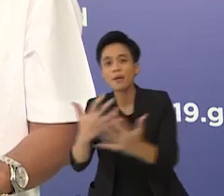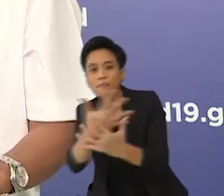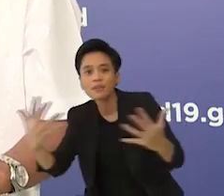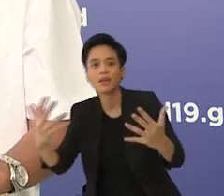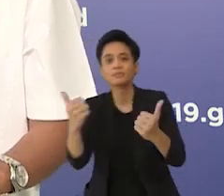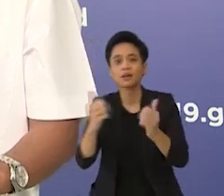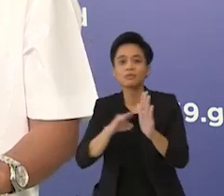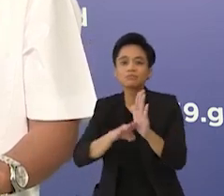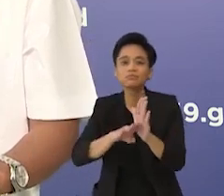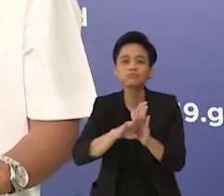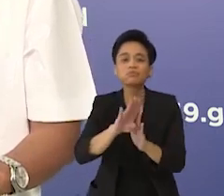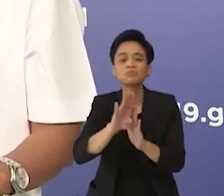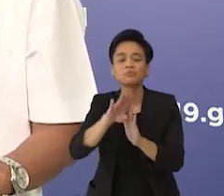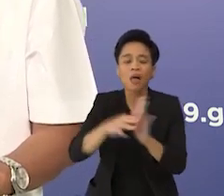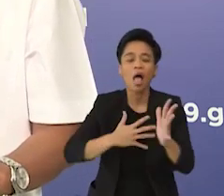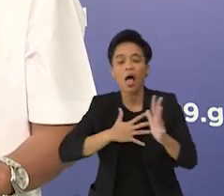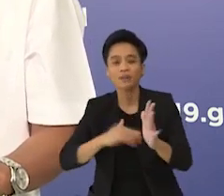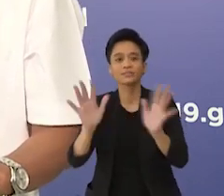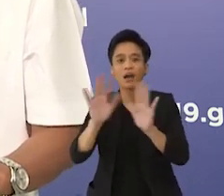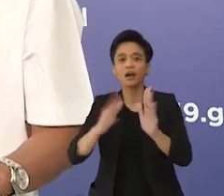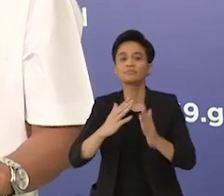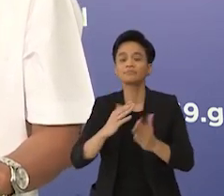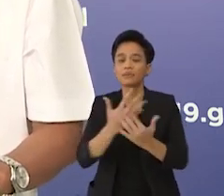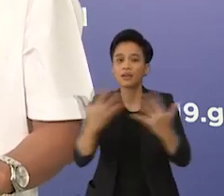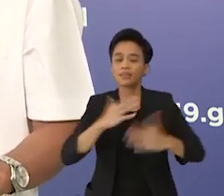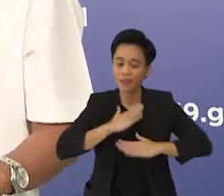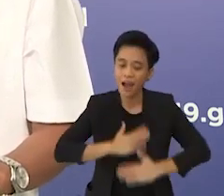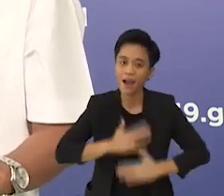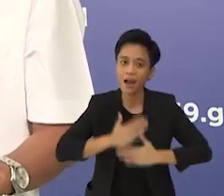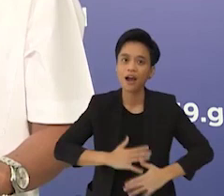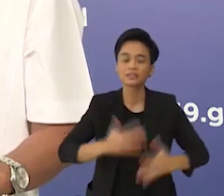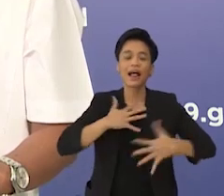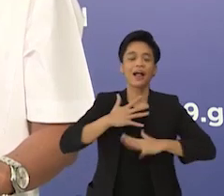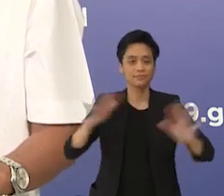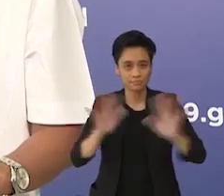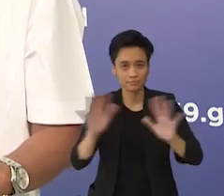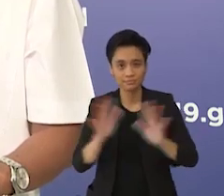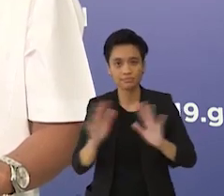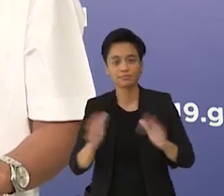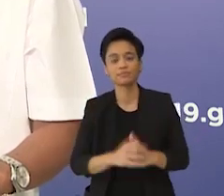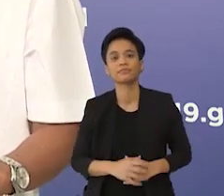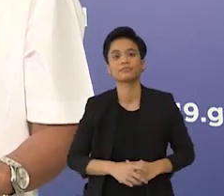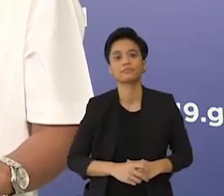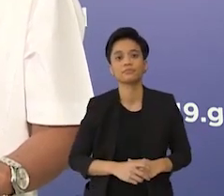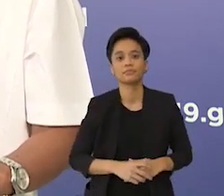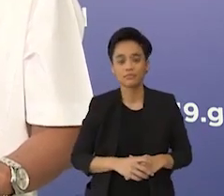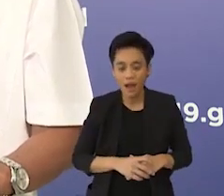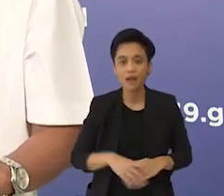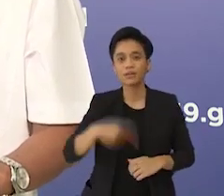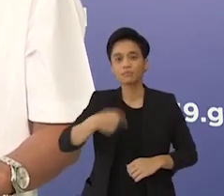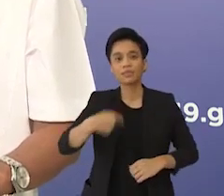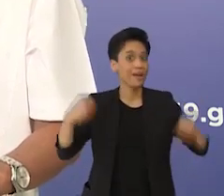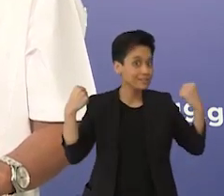masa yang sulit ini dengan tenang tanpa kepanikan dan yang penting saudara sekalian Kementerian